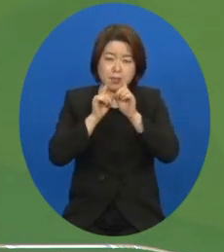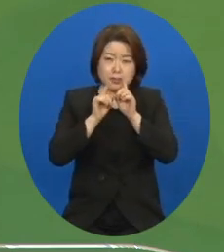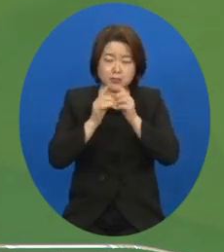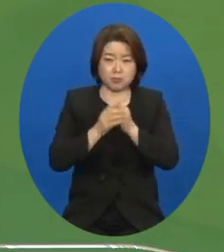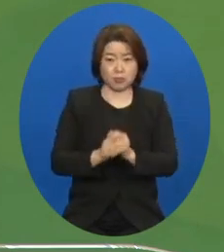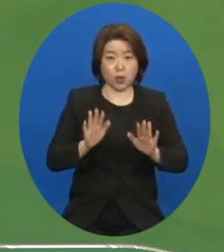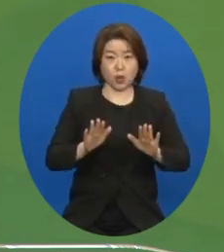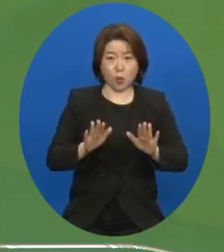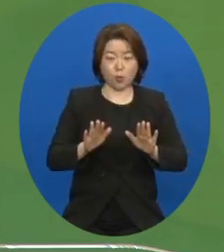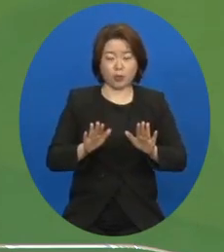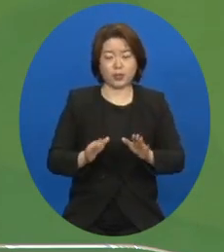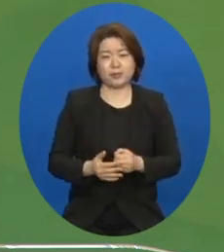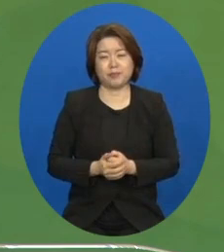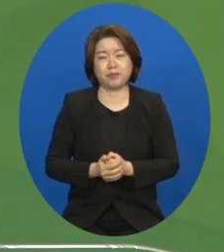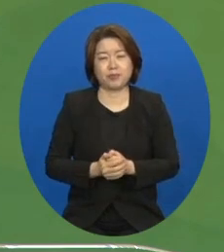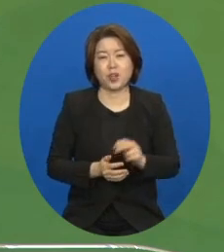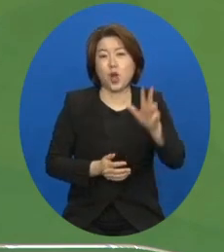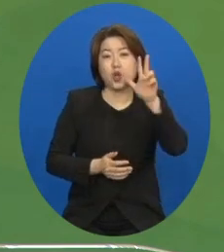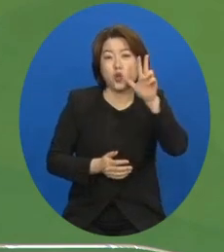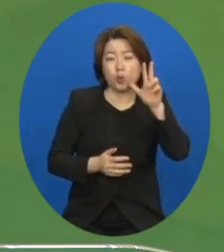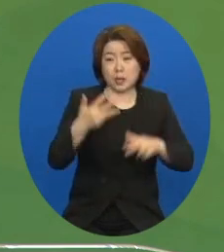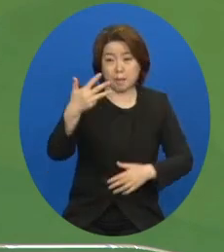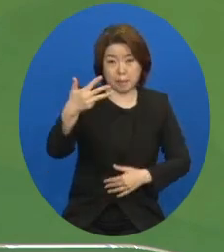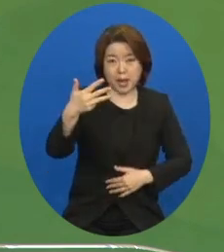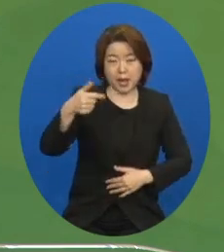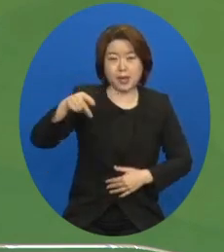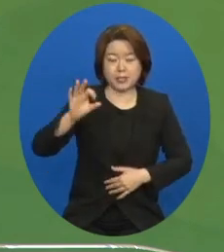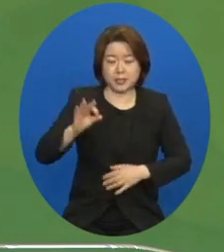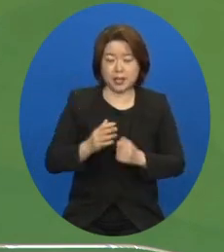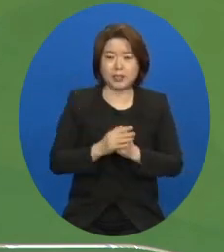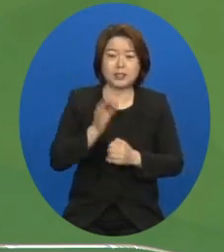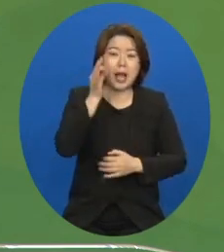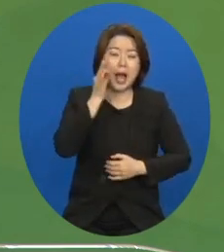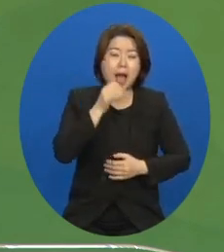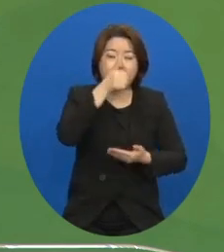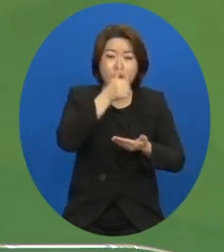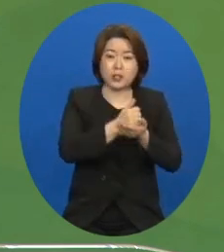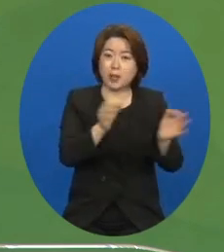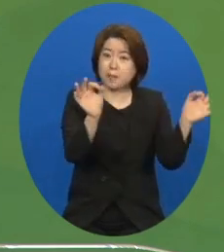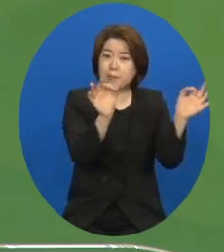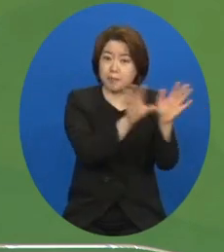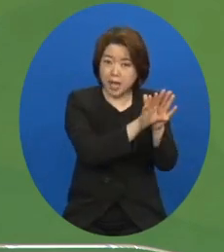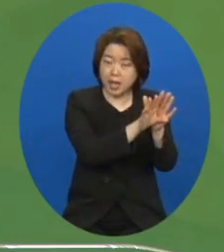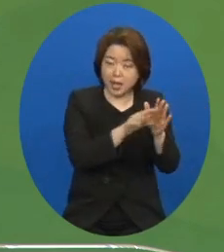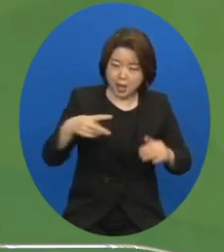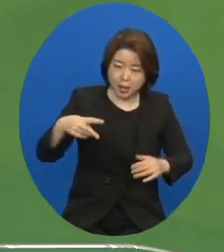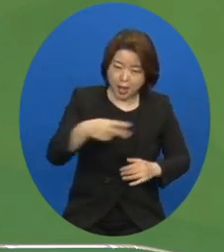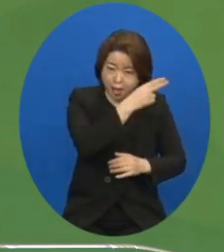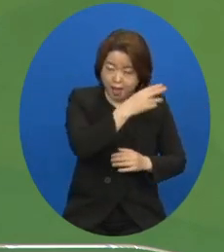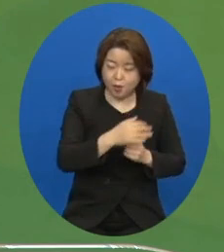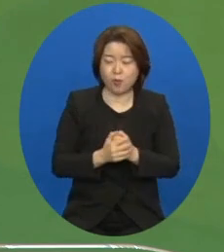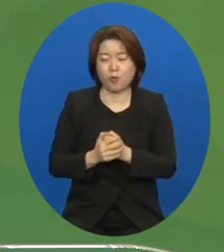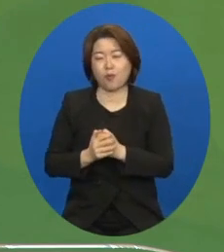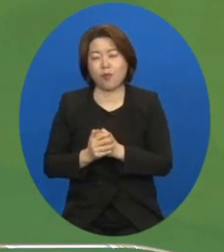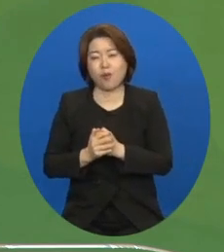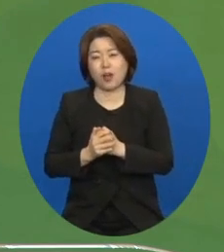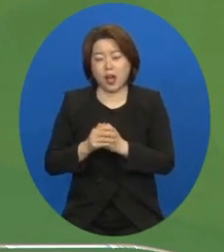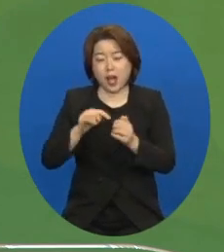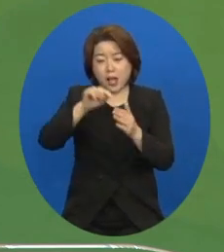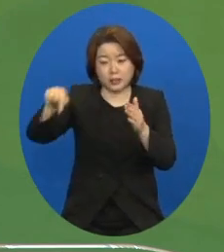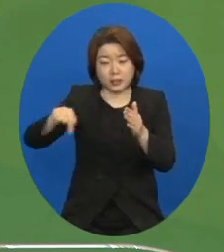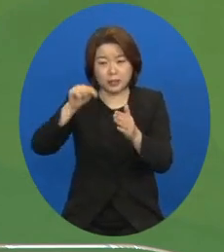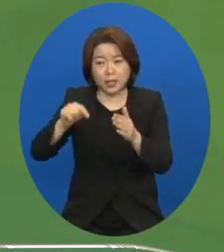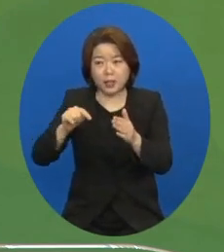오늘 여호수아 8장은 그 아간의 죄가 해결이 되고 이스라엘 안에 하나님의 은혜의 회복이